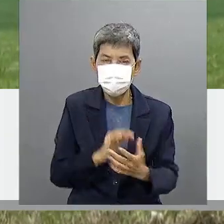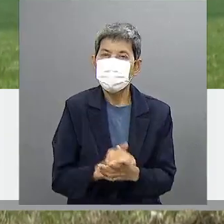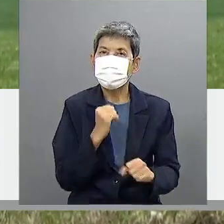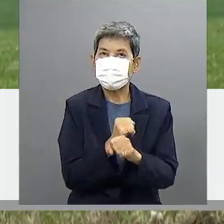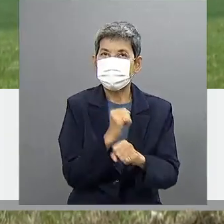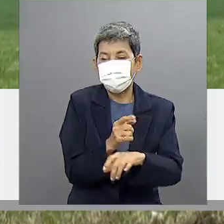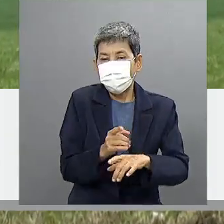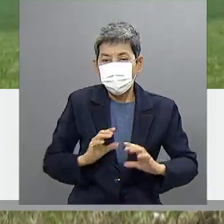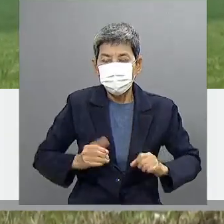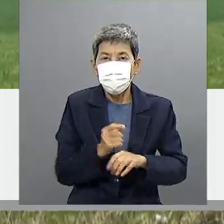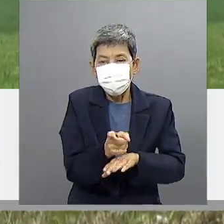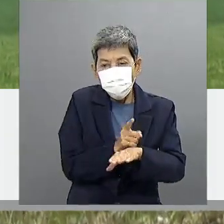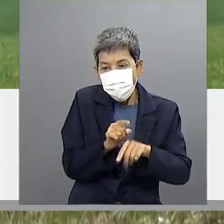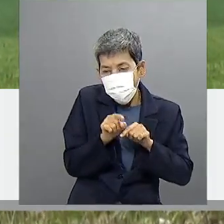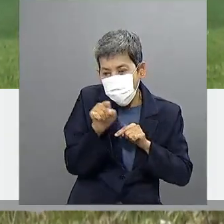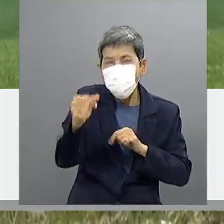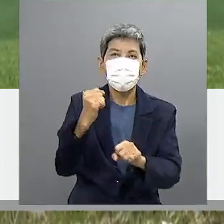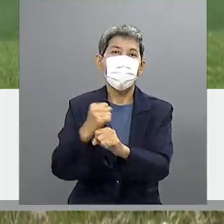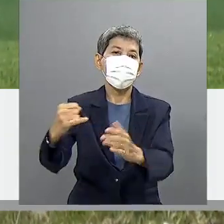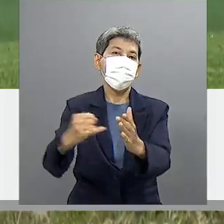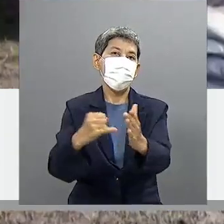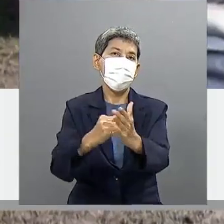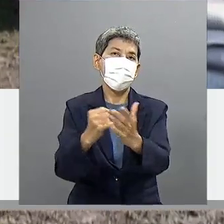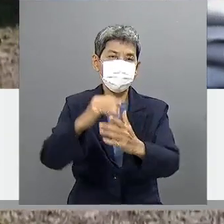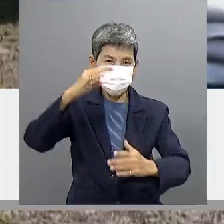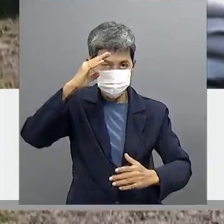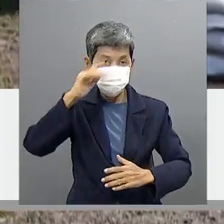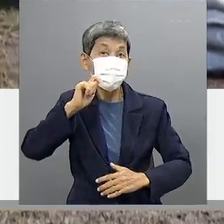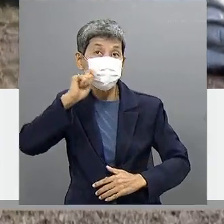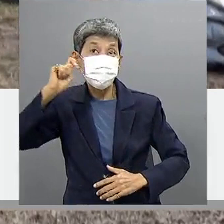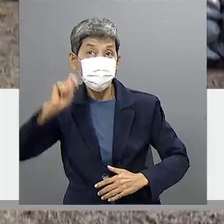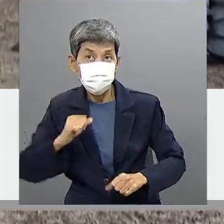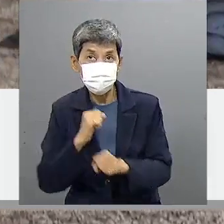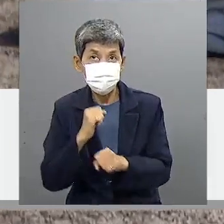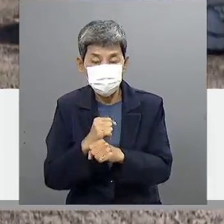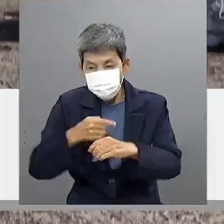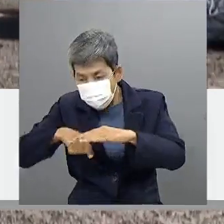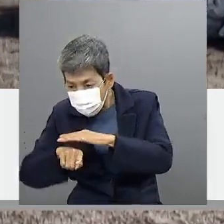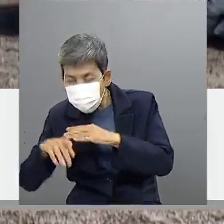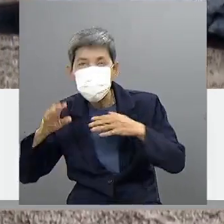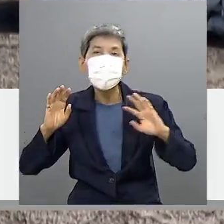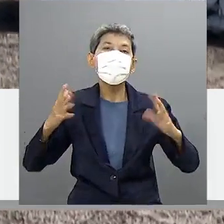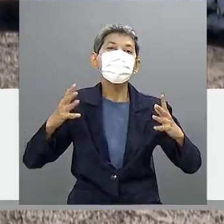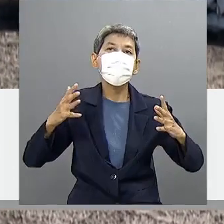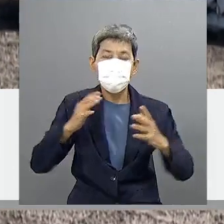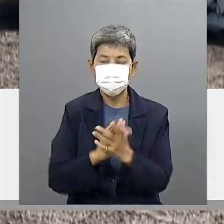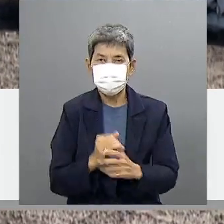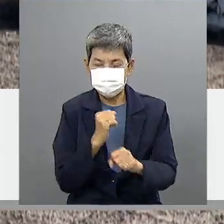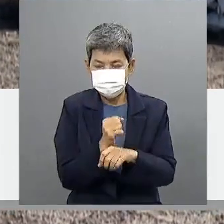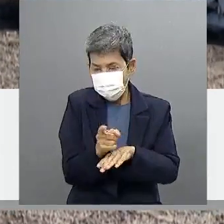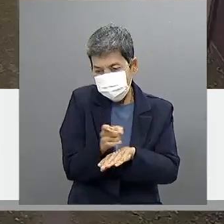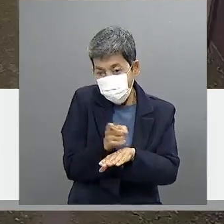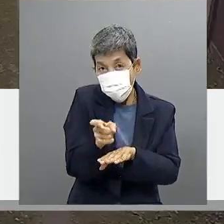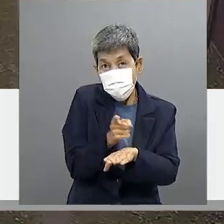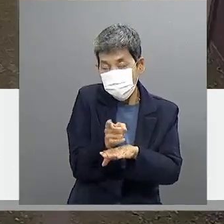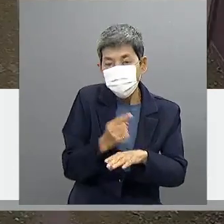จมตีทำได้ง่ายขึ้นเพราะว่าทหารยูเครนนะคะเขาจะไม่มีที่หลบซ่อนตัวเหมือนเดิมและการจู่โจมด้วยวิธีการเดิมๆค่ะ